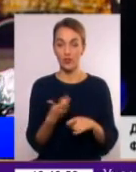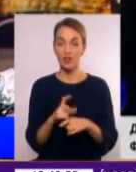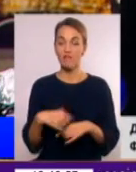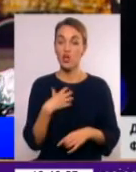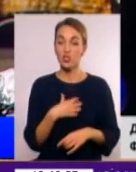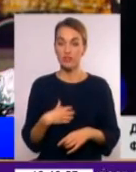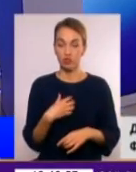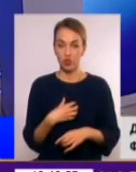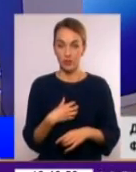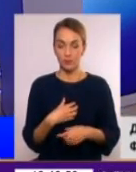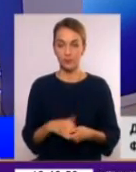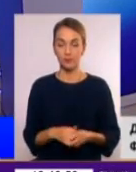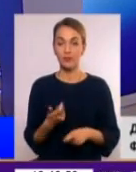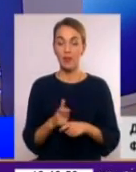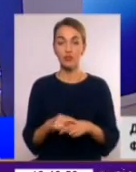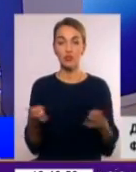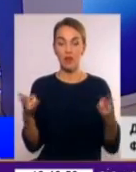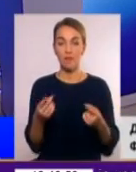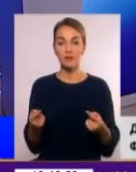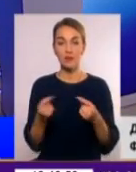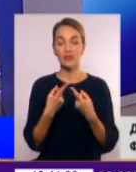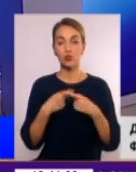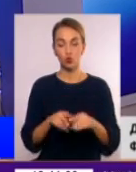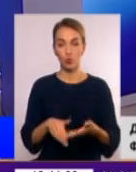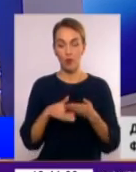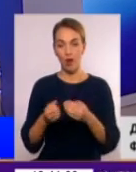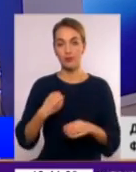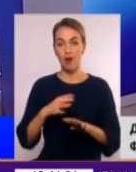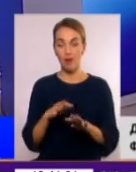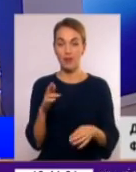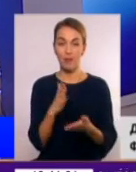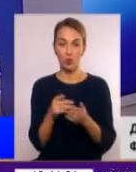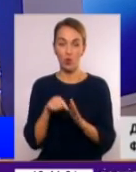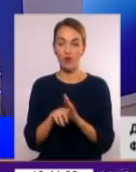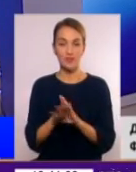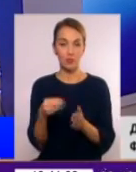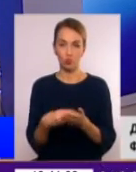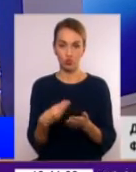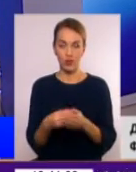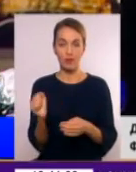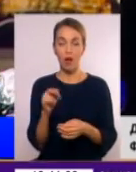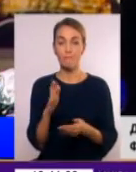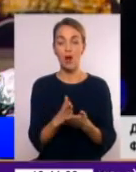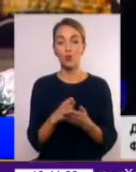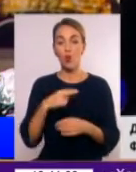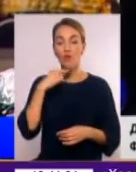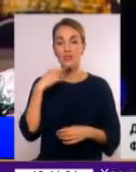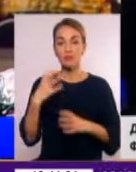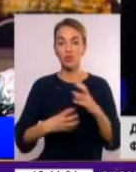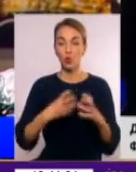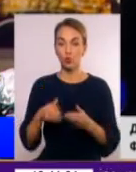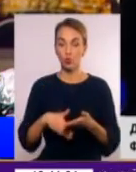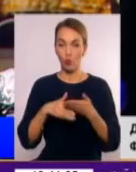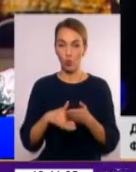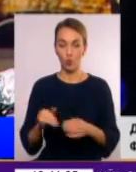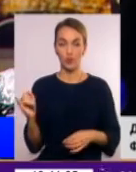найважливіше, найбільше треба саме технічно допомагати армії. Я маю на увазі не про бюджет, а я маю на увазі і міжнародну